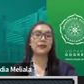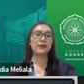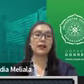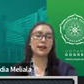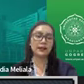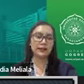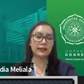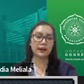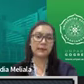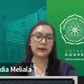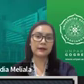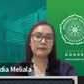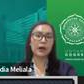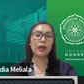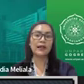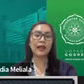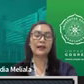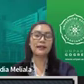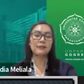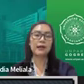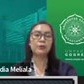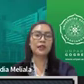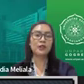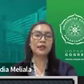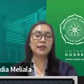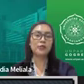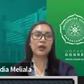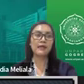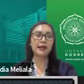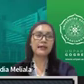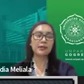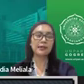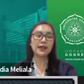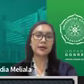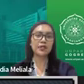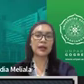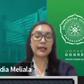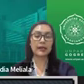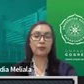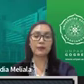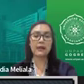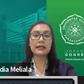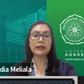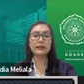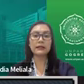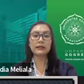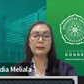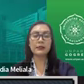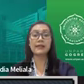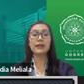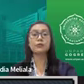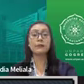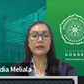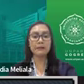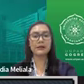apa gitu ya terkait apa pengelolaan tahanan dan barang bukti? Ini juga saya rasa menjadi salah satu catatan untuk perbaikan